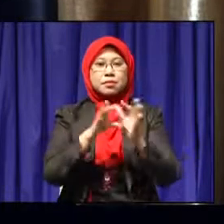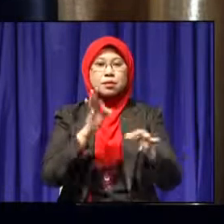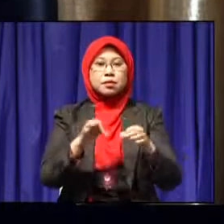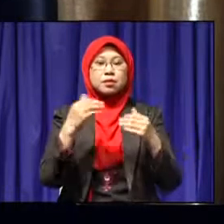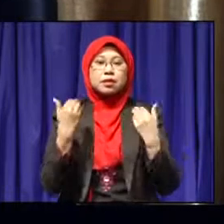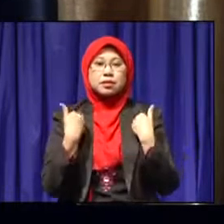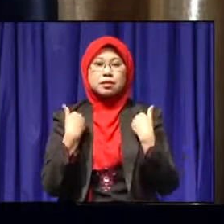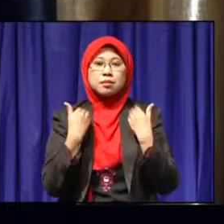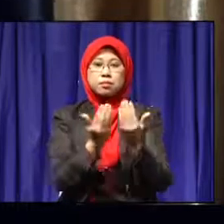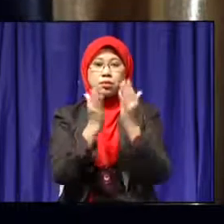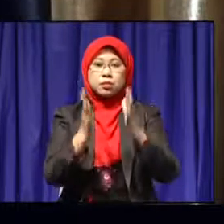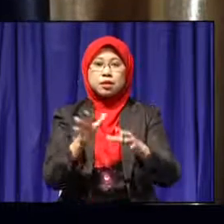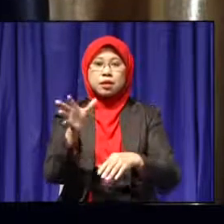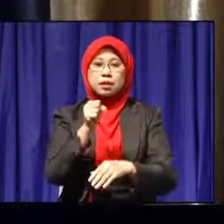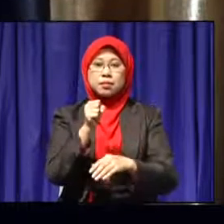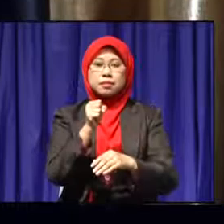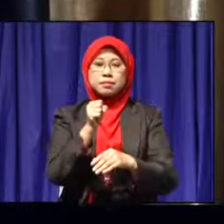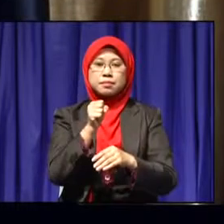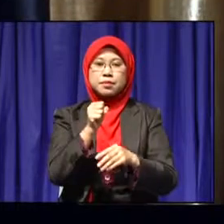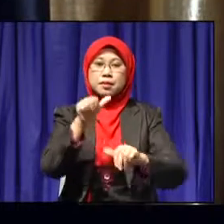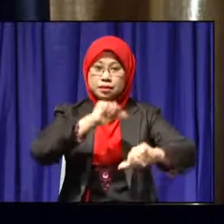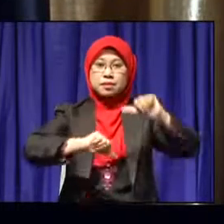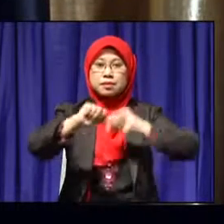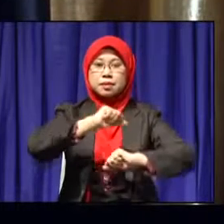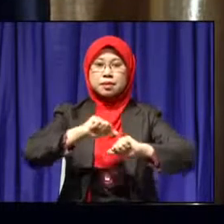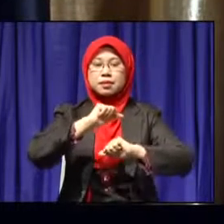dulu Ambil ke-44